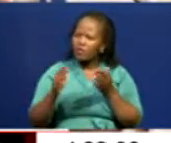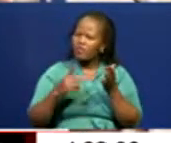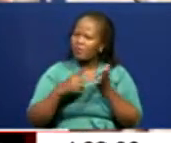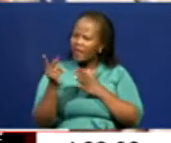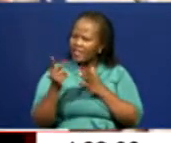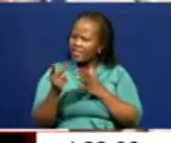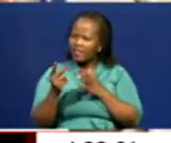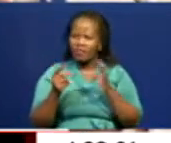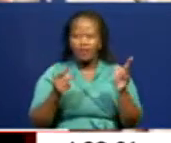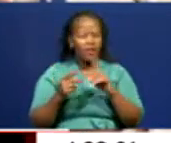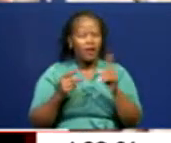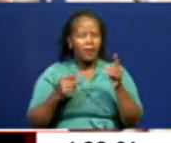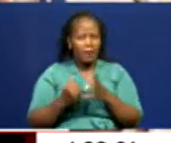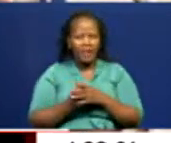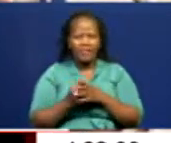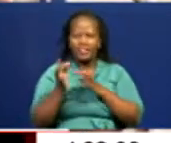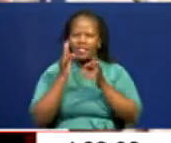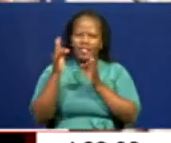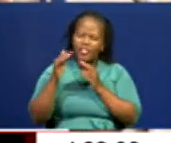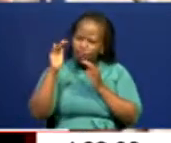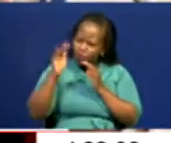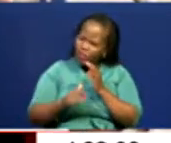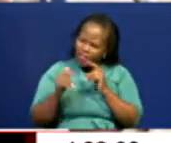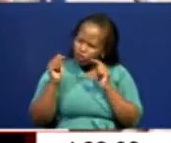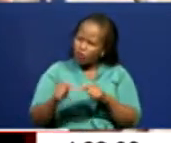Hata ukipunguza ya leo na kesho,